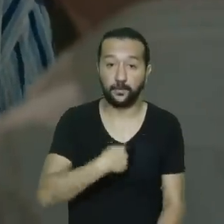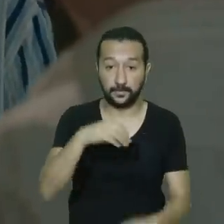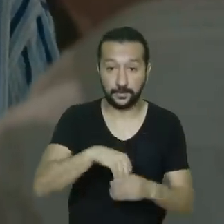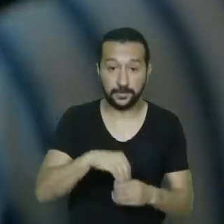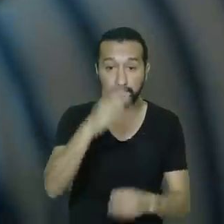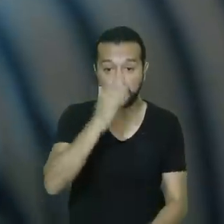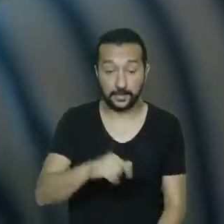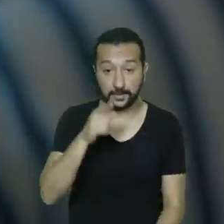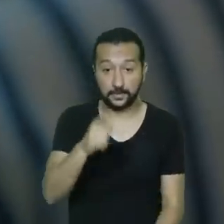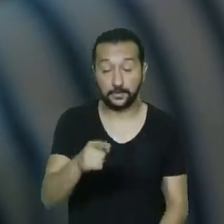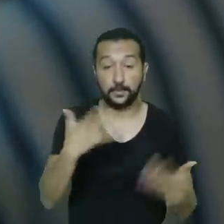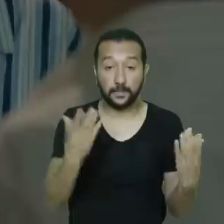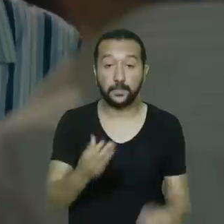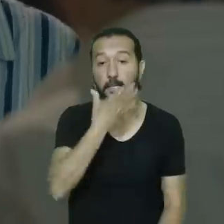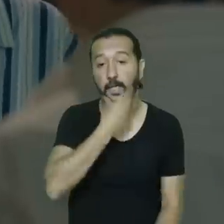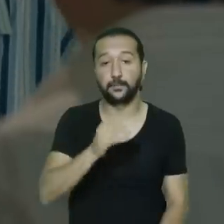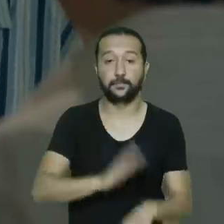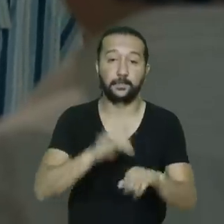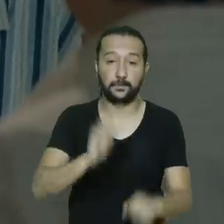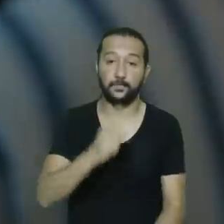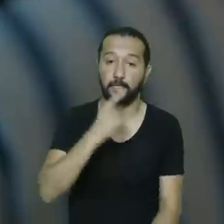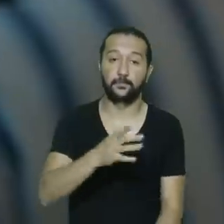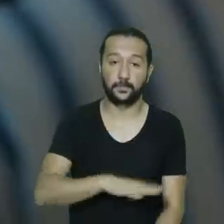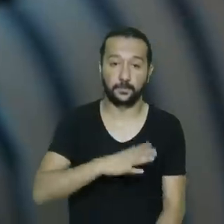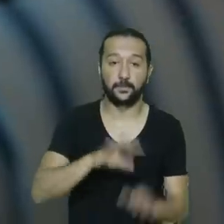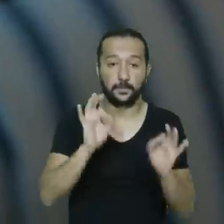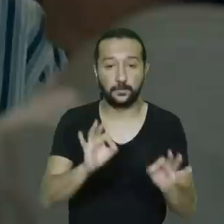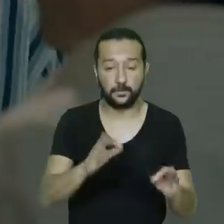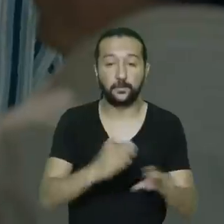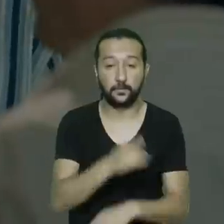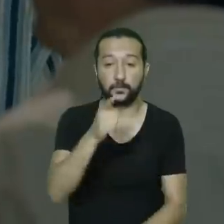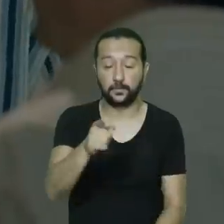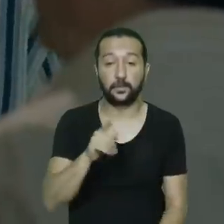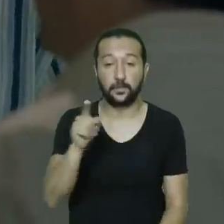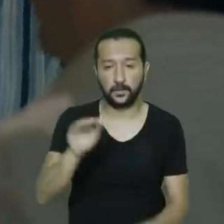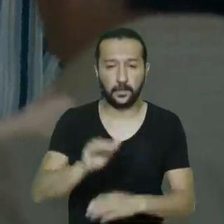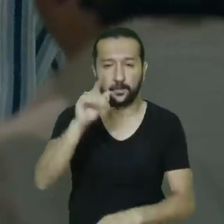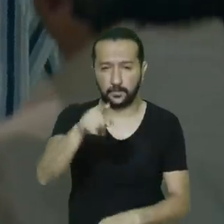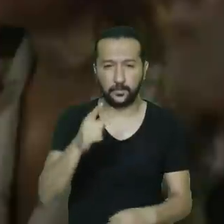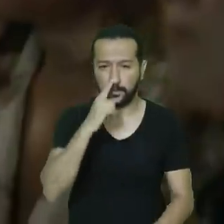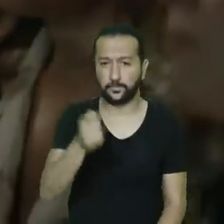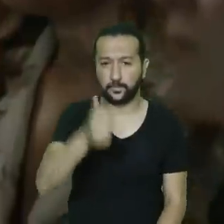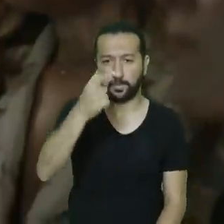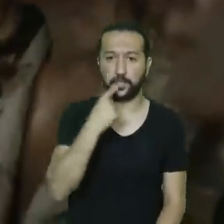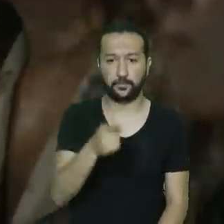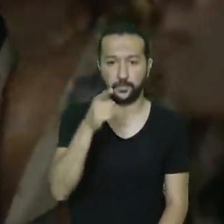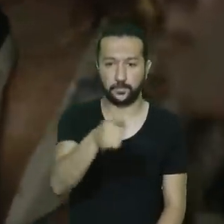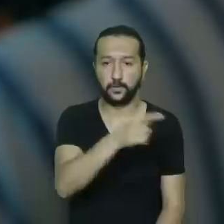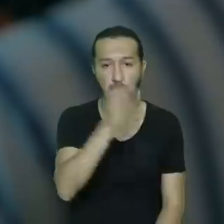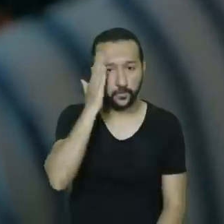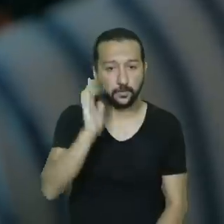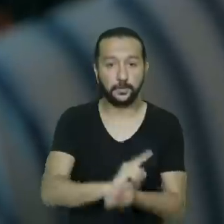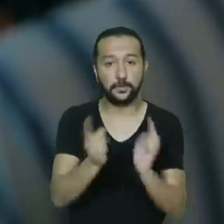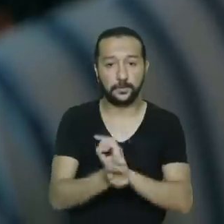için çağırdılarsa ne kadar ayıp etmişler demek istedim. Hayatiye ne biçim başkan bu demişsin ya?